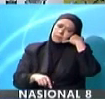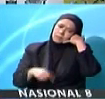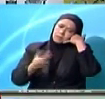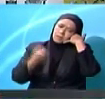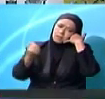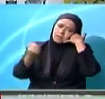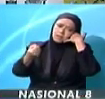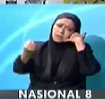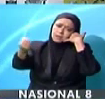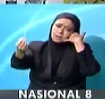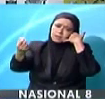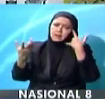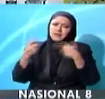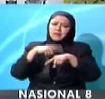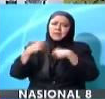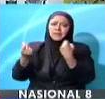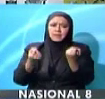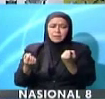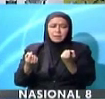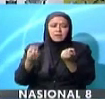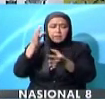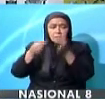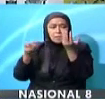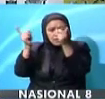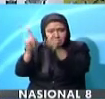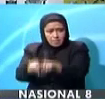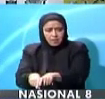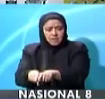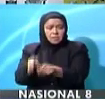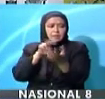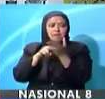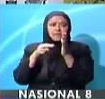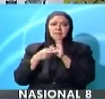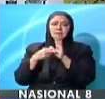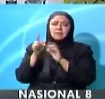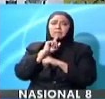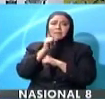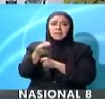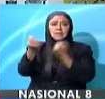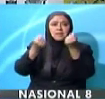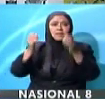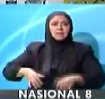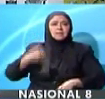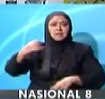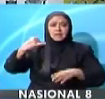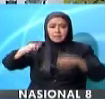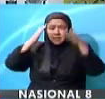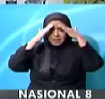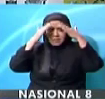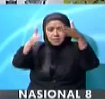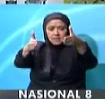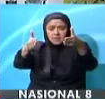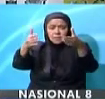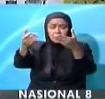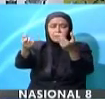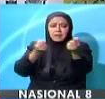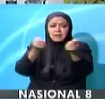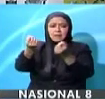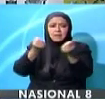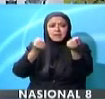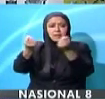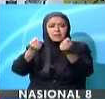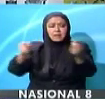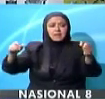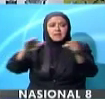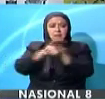ini berlaku, itu tentulah pemandu tidak dapat memberi ini tumpuan penuh itu